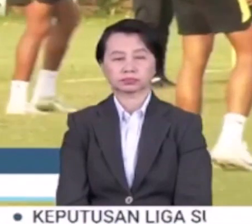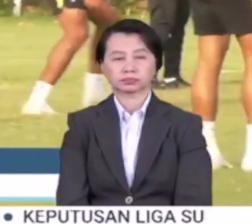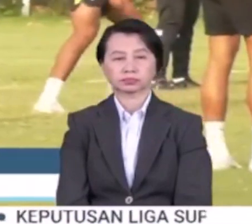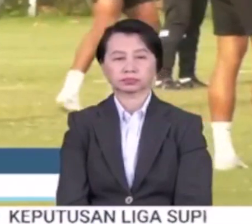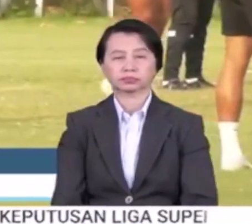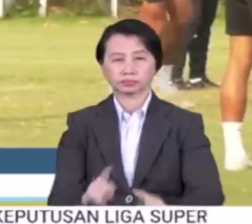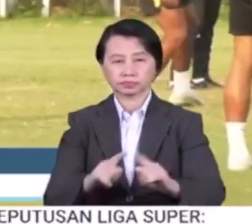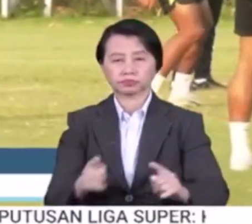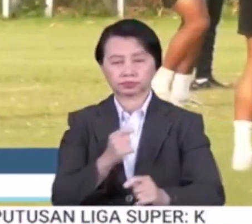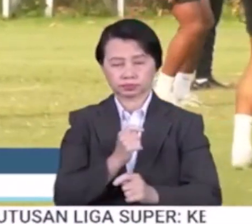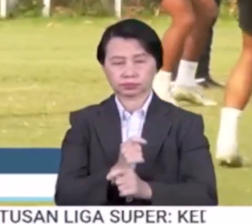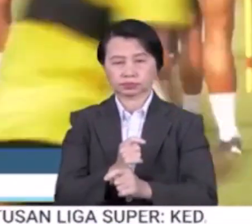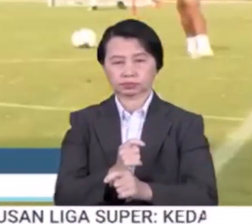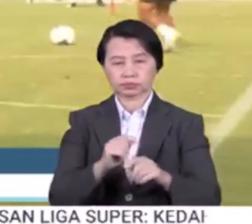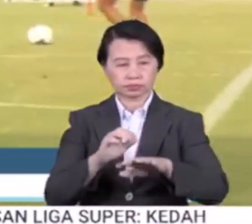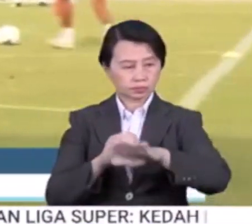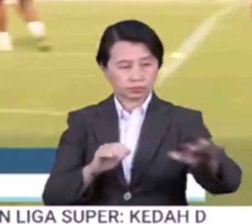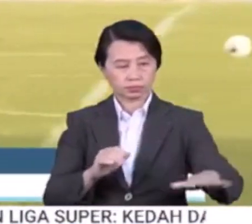namun beliau